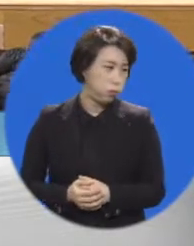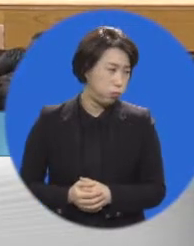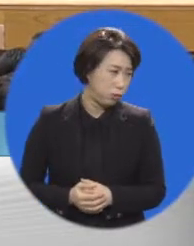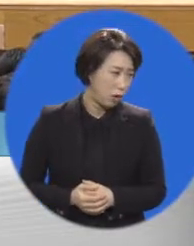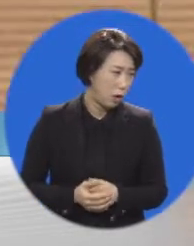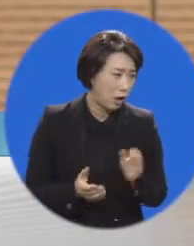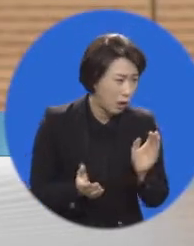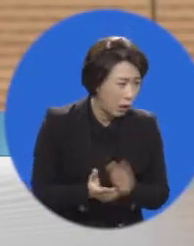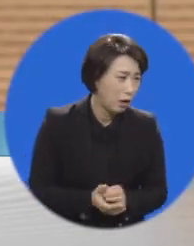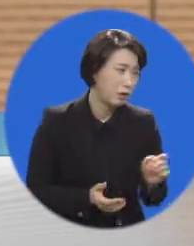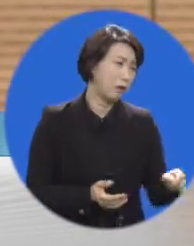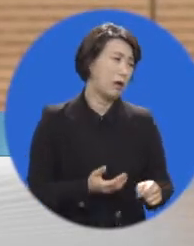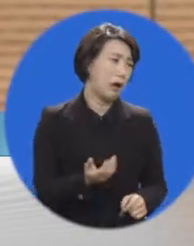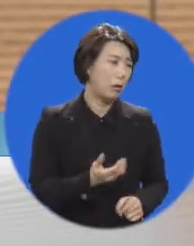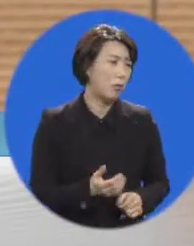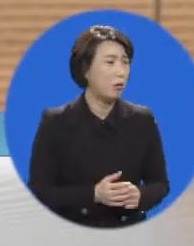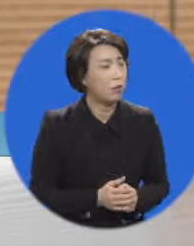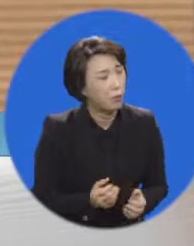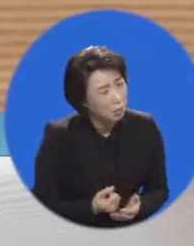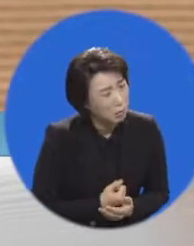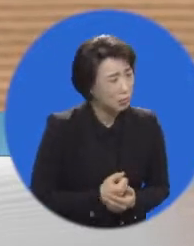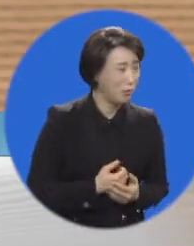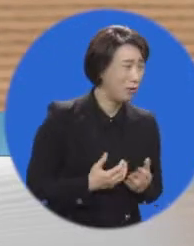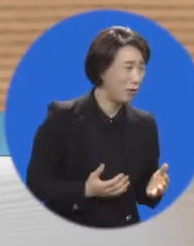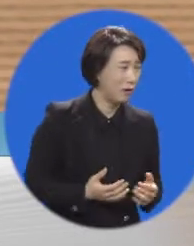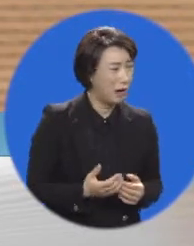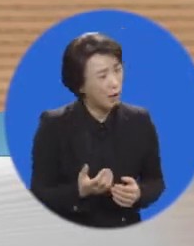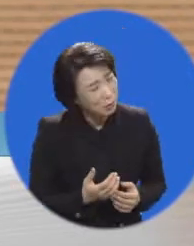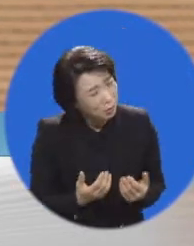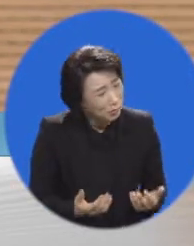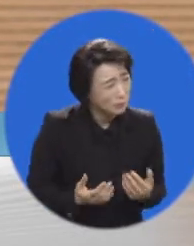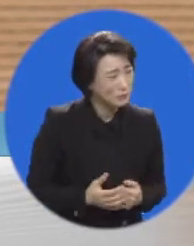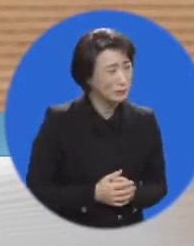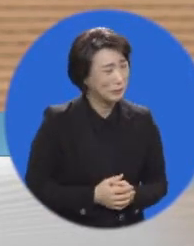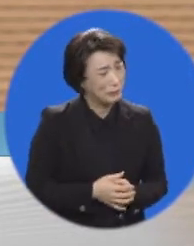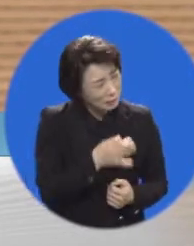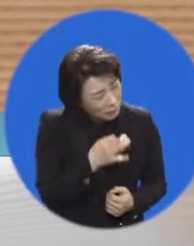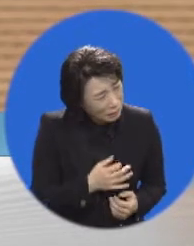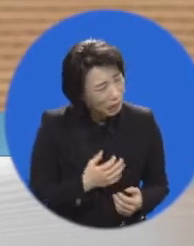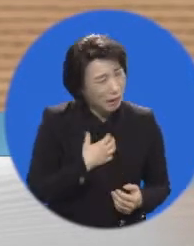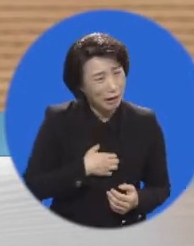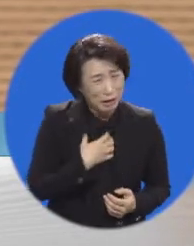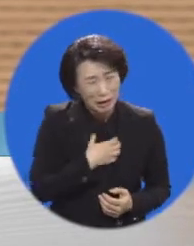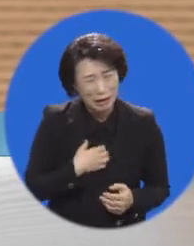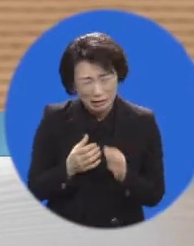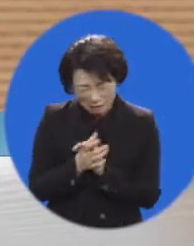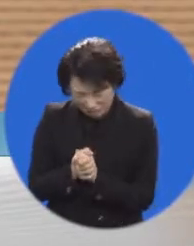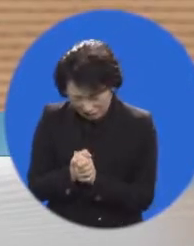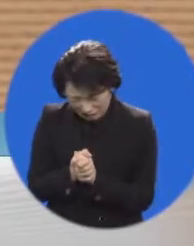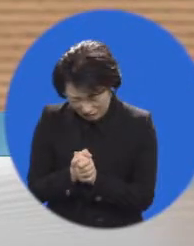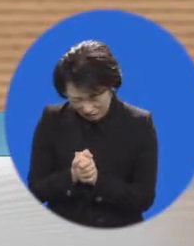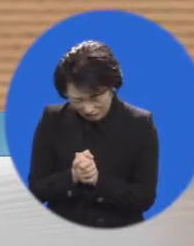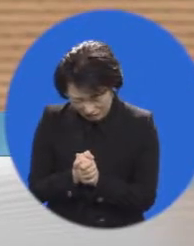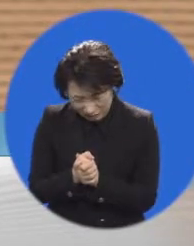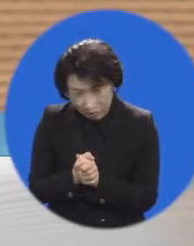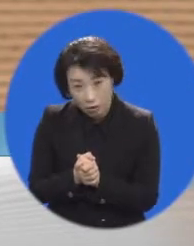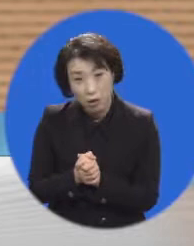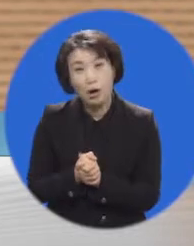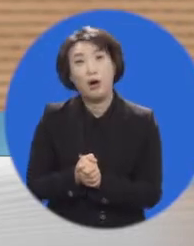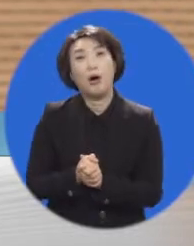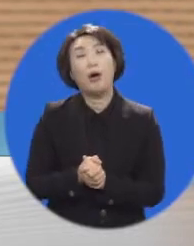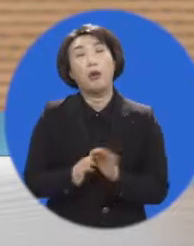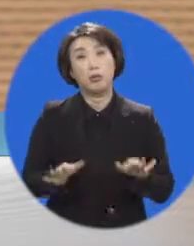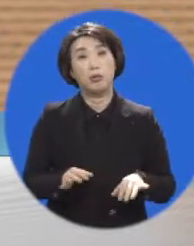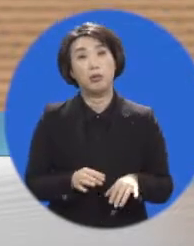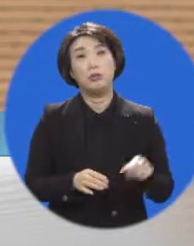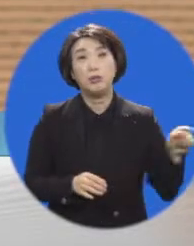얼마나 힘들까 얼마나 아플까 하고 걱정하며 기도하다 보면 나도 그 사람처럼 아픈